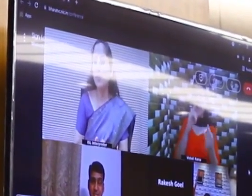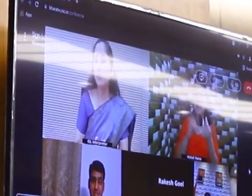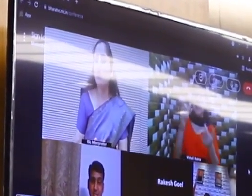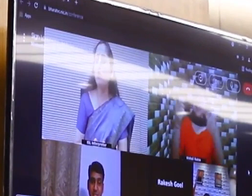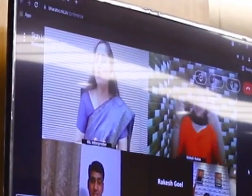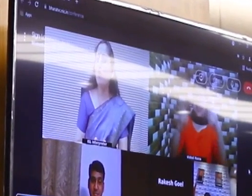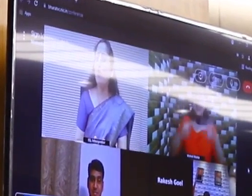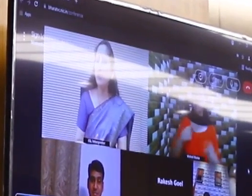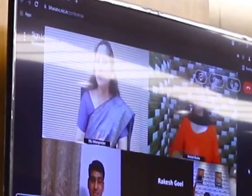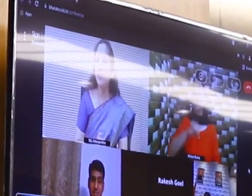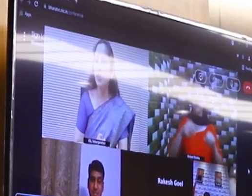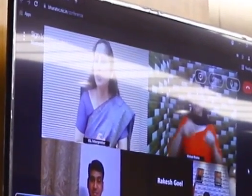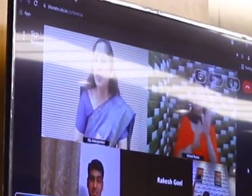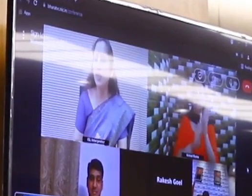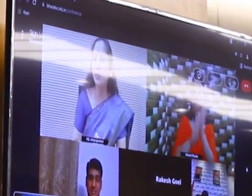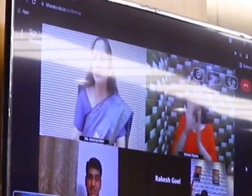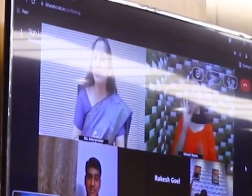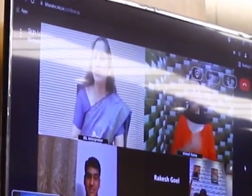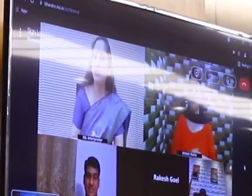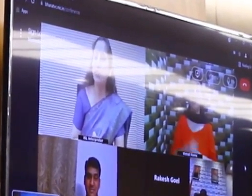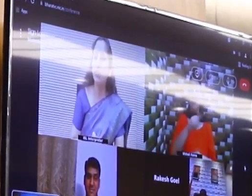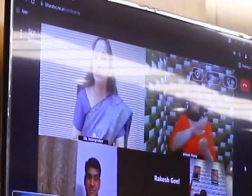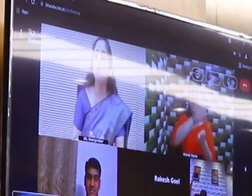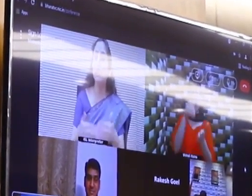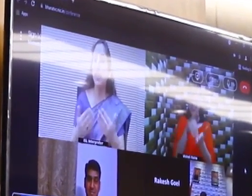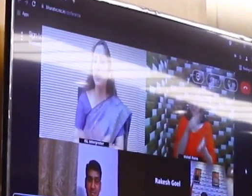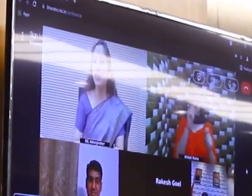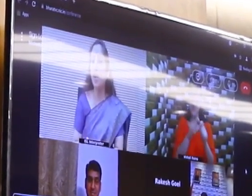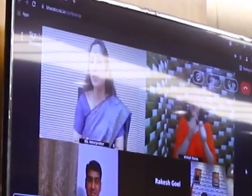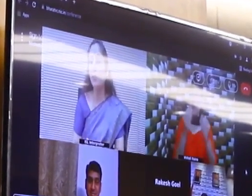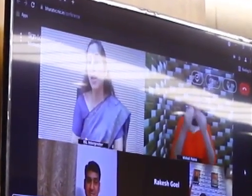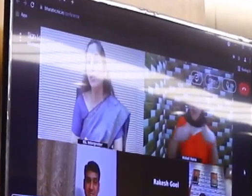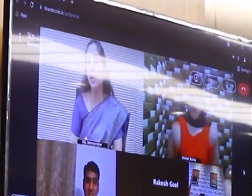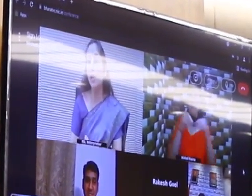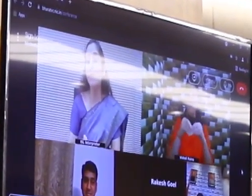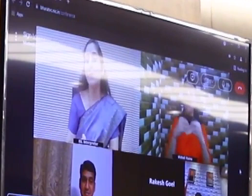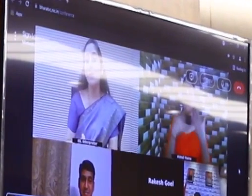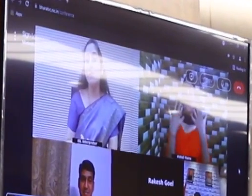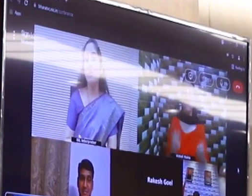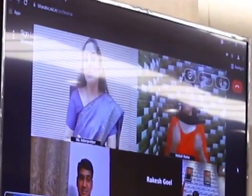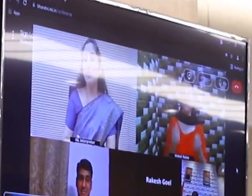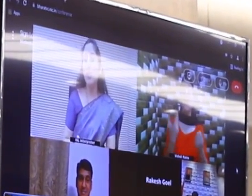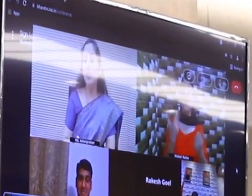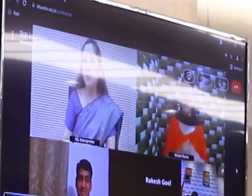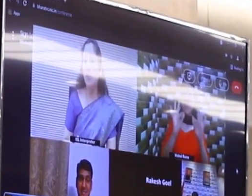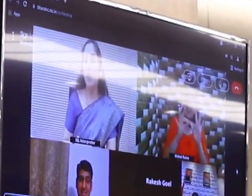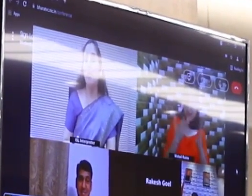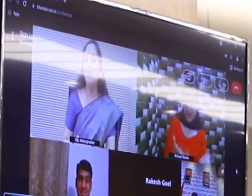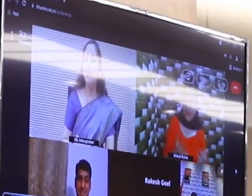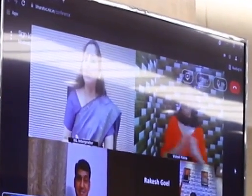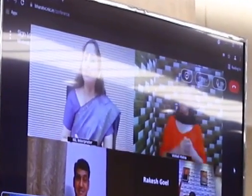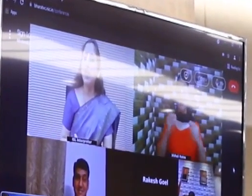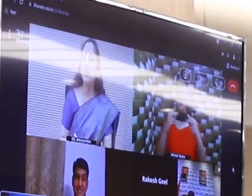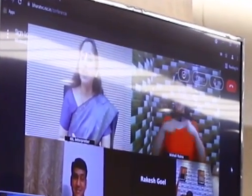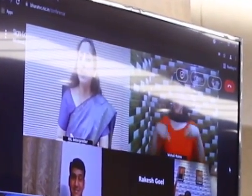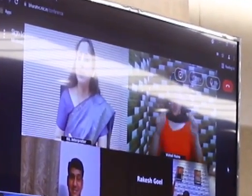थे तो उनको बहुत अच्छे से चीजें समझ में नहीं आती थी, सब्जेक्ट का अच्छे से नॉलेज नहीं होता। जब उन्हें सांकेतिक भाषा में पढ़ाया जाएगा तो उन्हें बहुत फायदा होगा। मैं चाहती